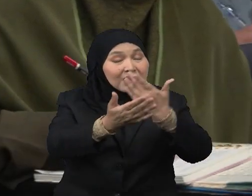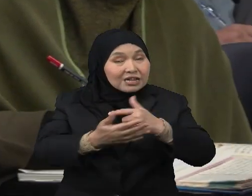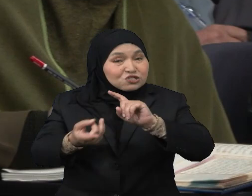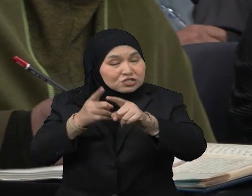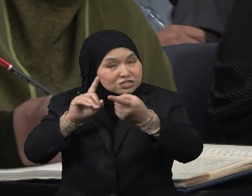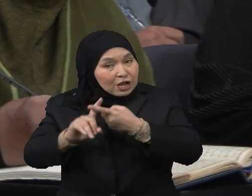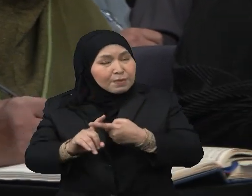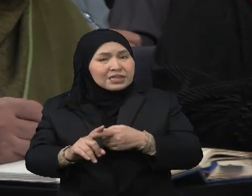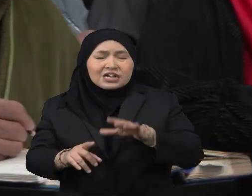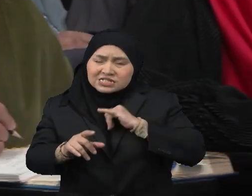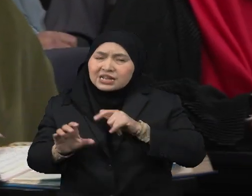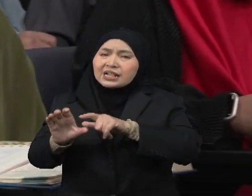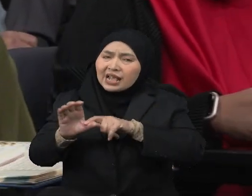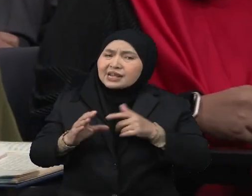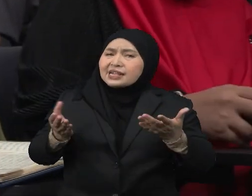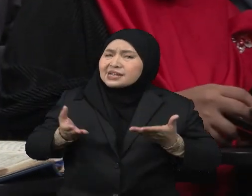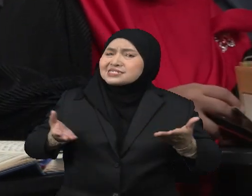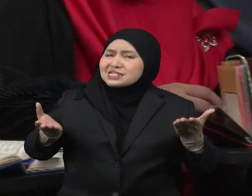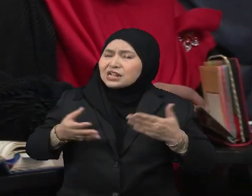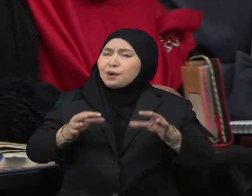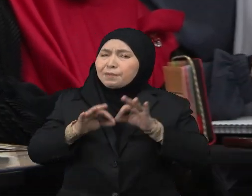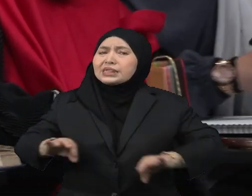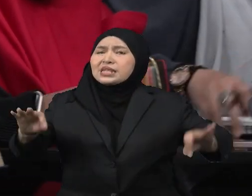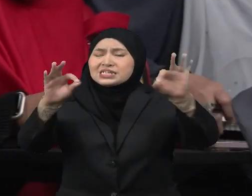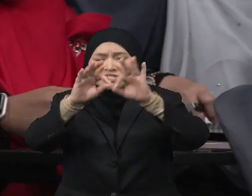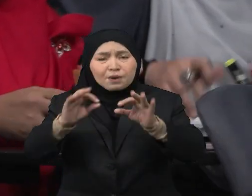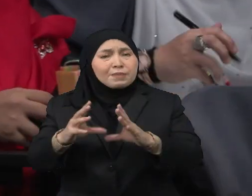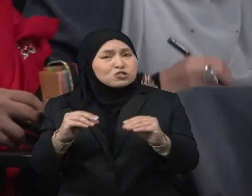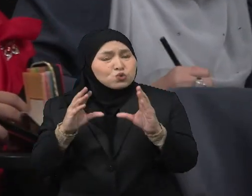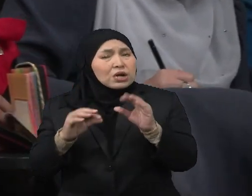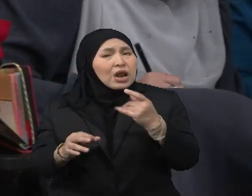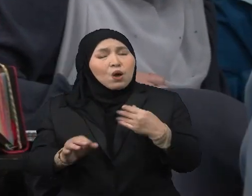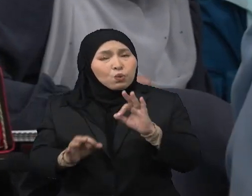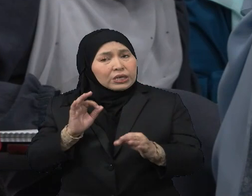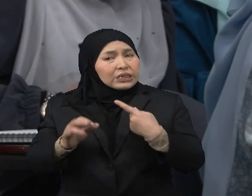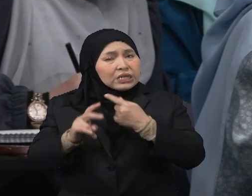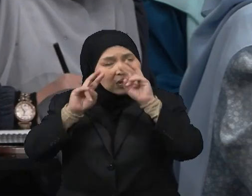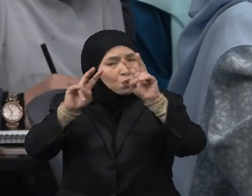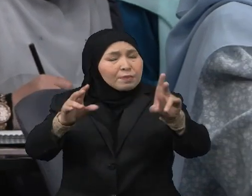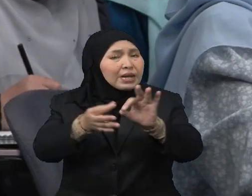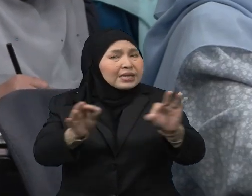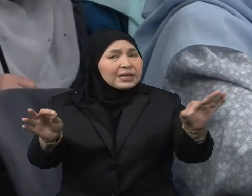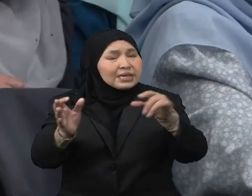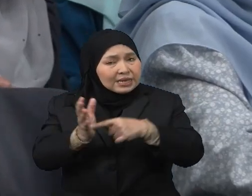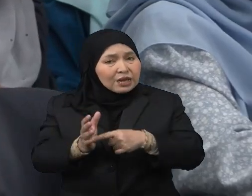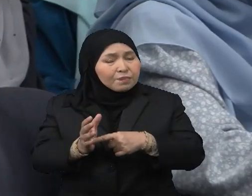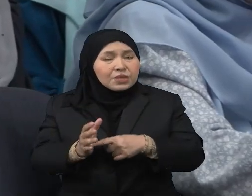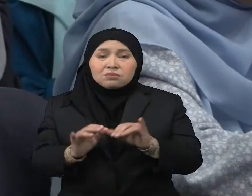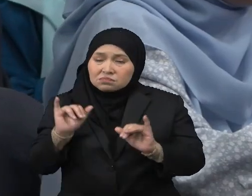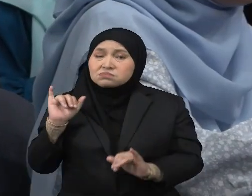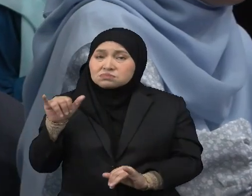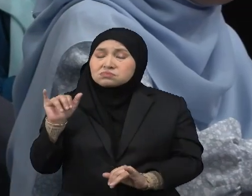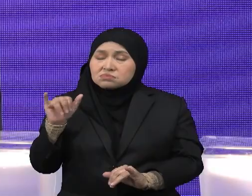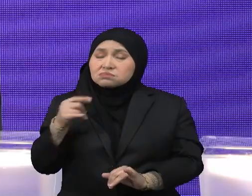menarik Saya minta tarik di sini pentingnya musyawarah dan kalau kita lihat pada ayat ini kan memang kita